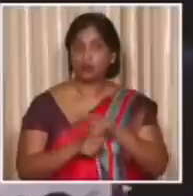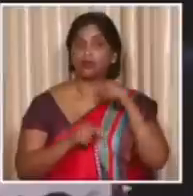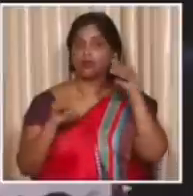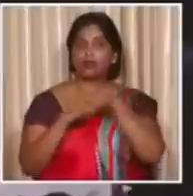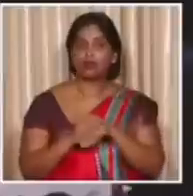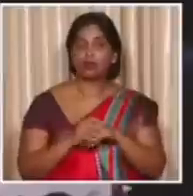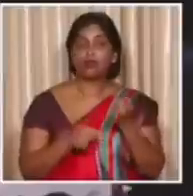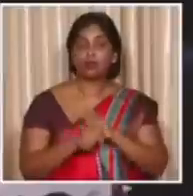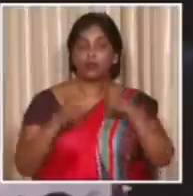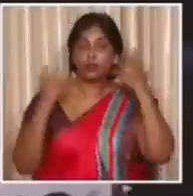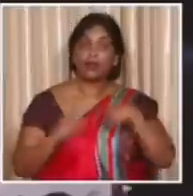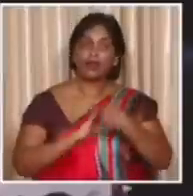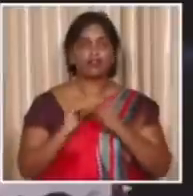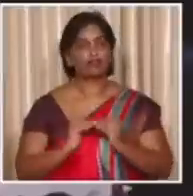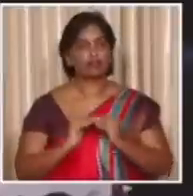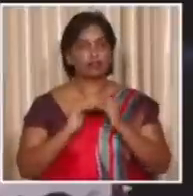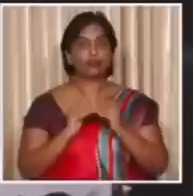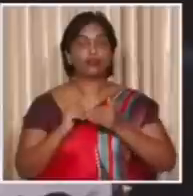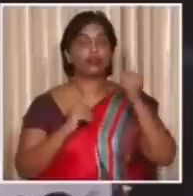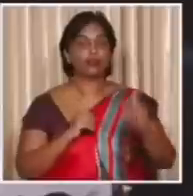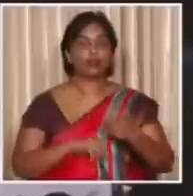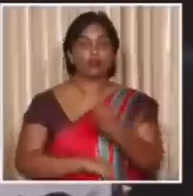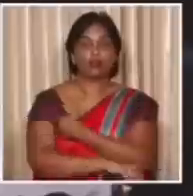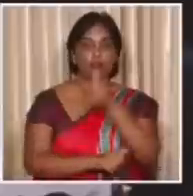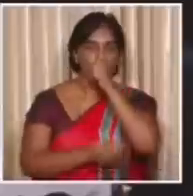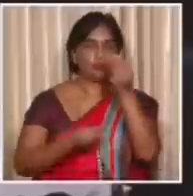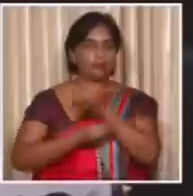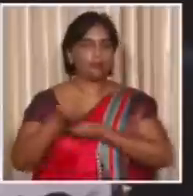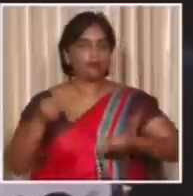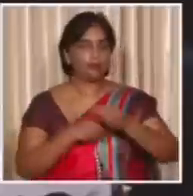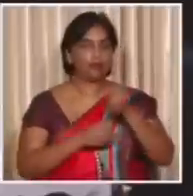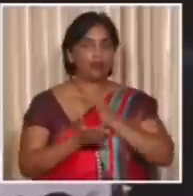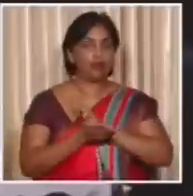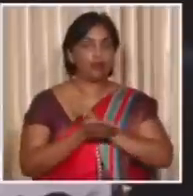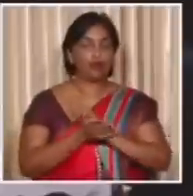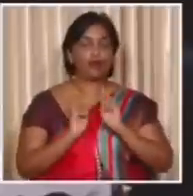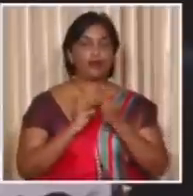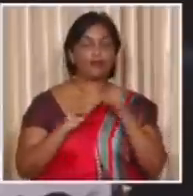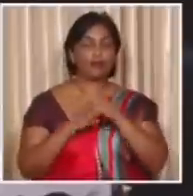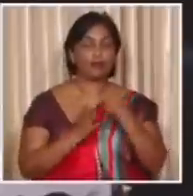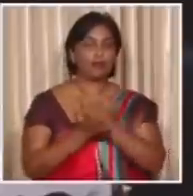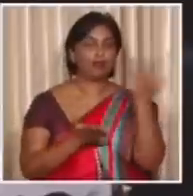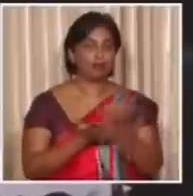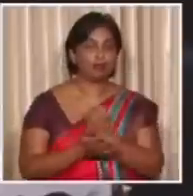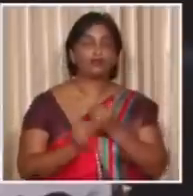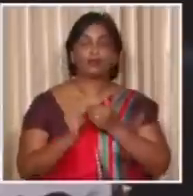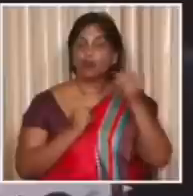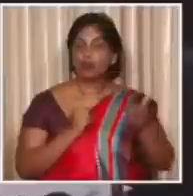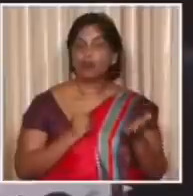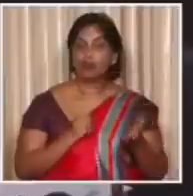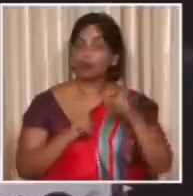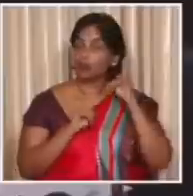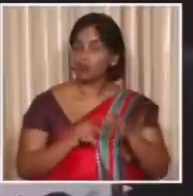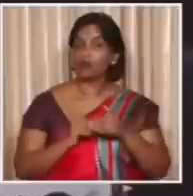මොකද්ද උනේ කොවිඩ් ඉවර කොටට හැදේ කිව්වා හැබැයි ඒකෙන් එලියට ආවේ ඇන්ටිජන් ගනුදෙනු ඒකෙන් එලියට ආවේ හොටල් නිරෝධායන කරන ගහනදේ ඒකෙන් එලියට ආවේ මොකද්ද